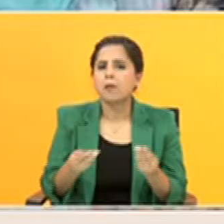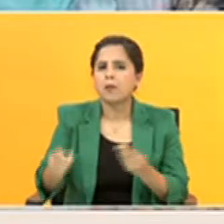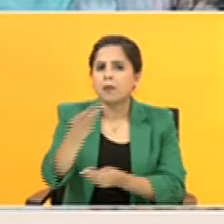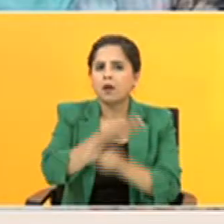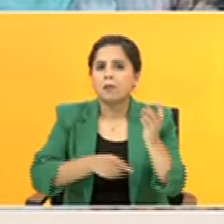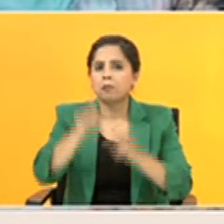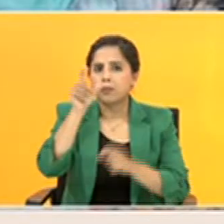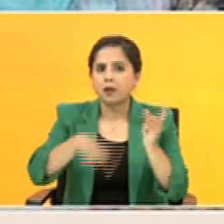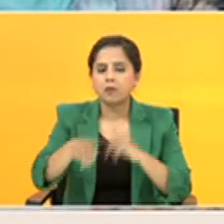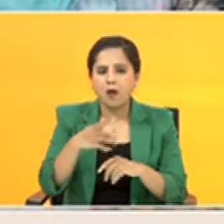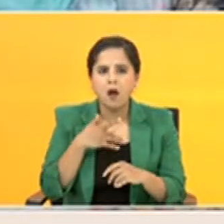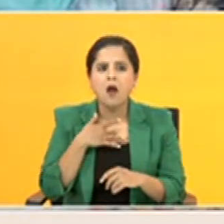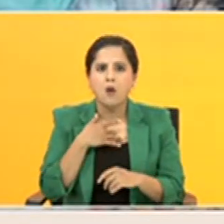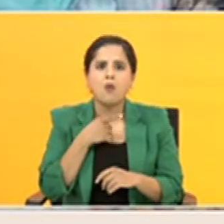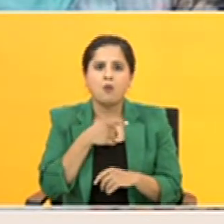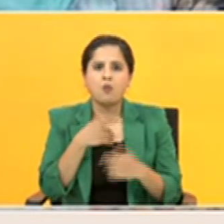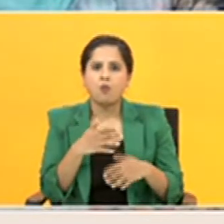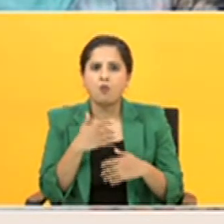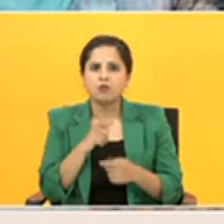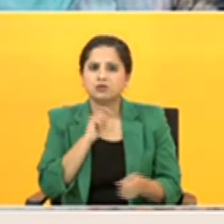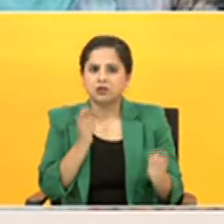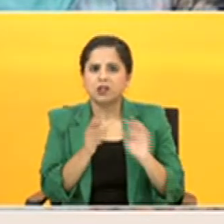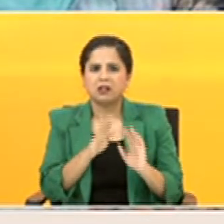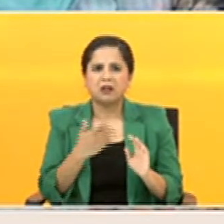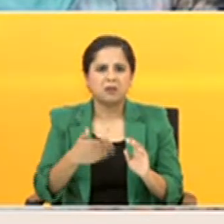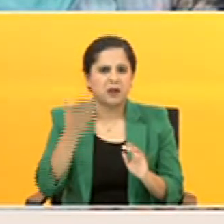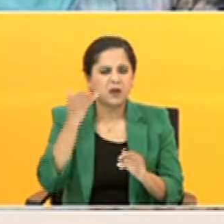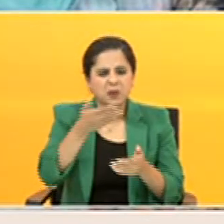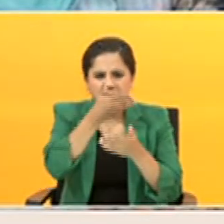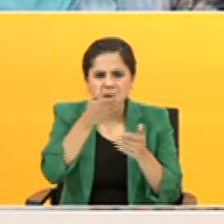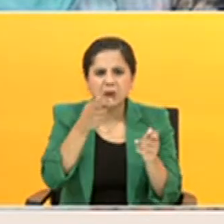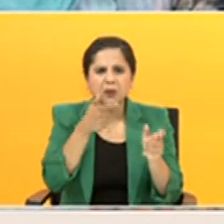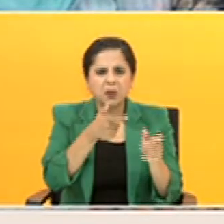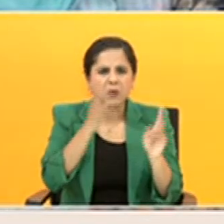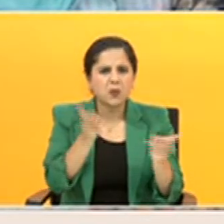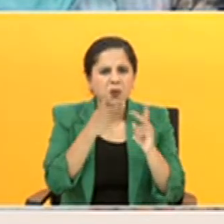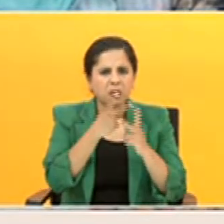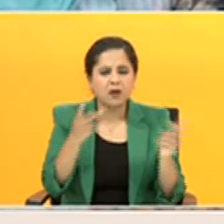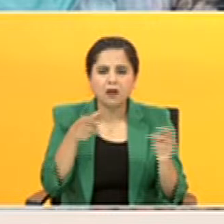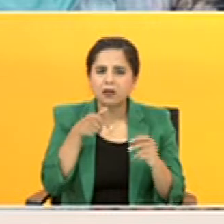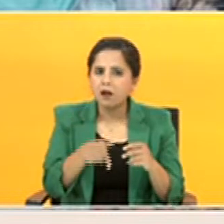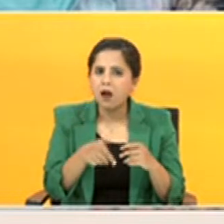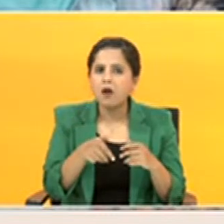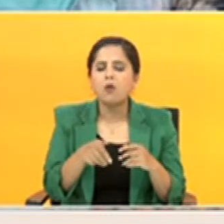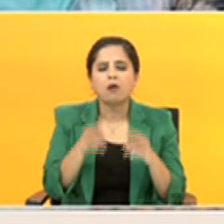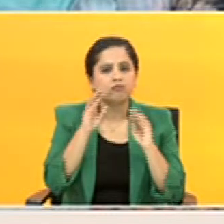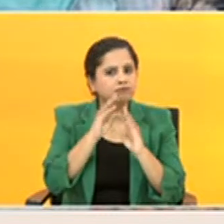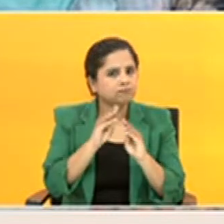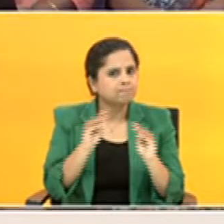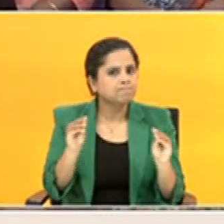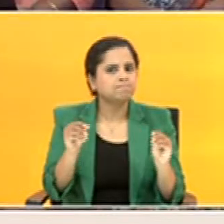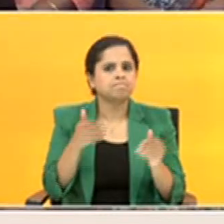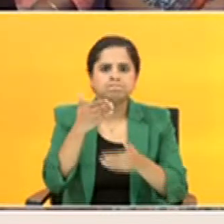पूरे क्षेत्र में महसूस किया जा रहा है। अब यहां हालात तेजी से सामान्य हो रहे हैं।